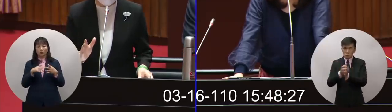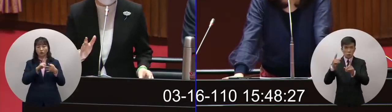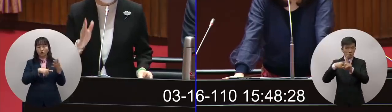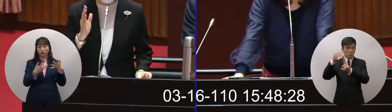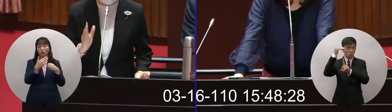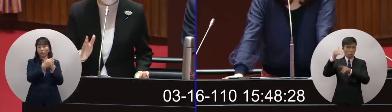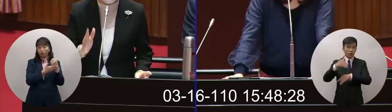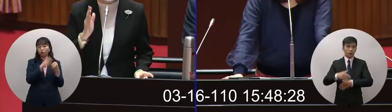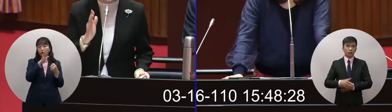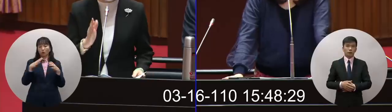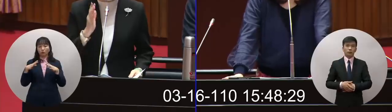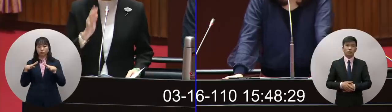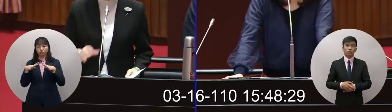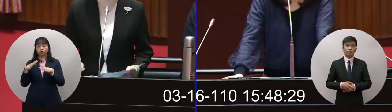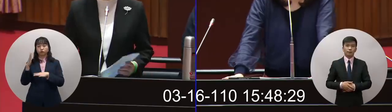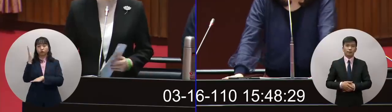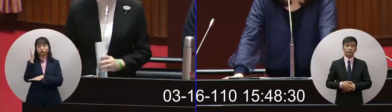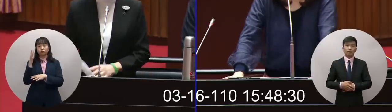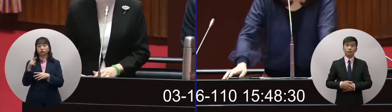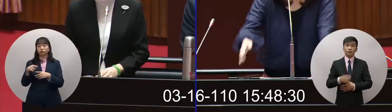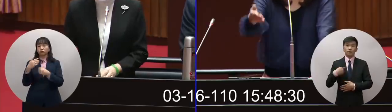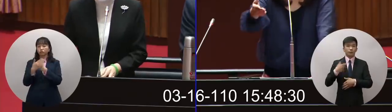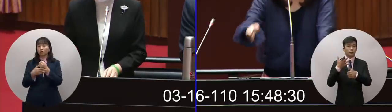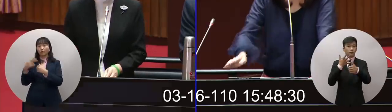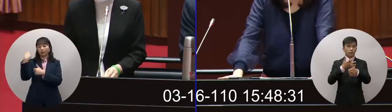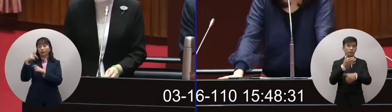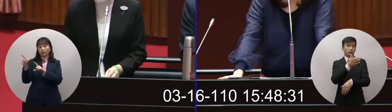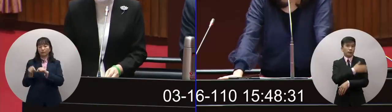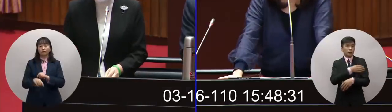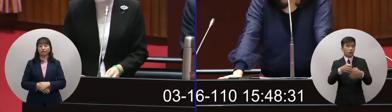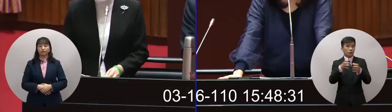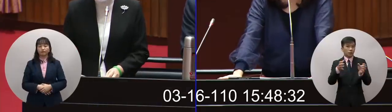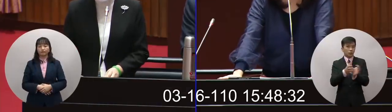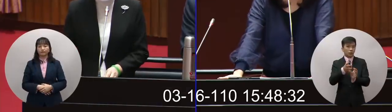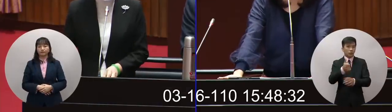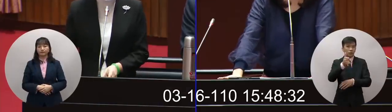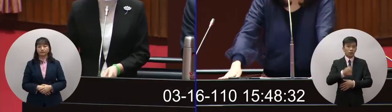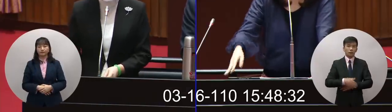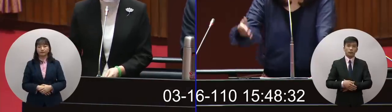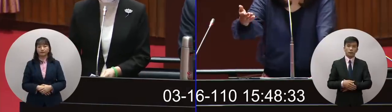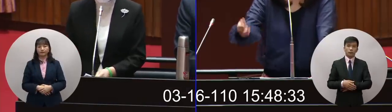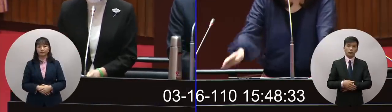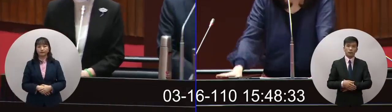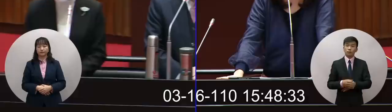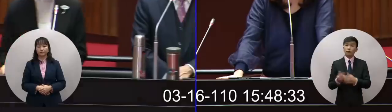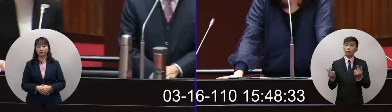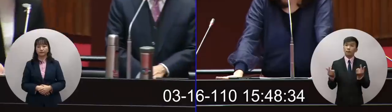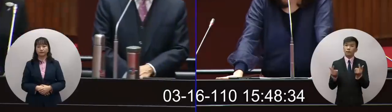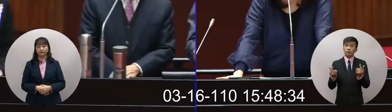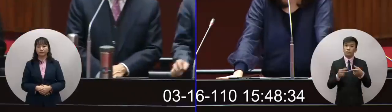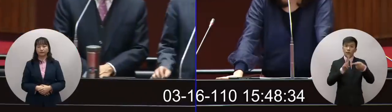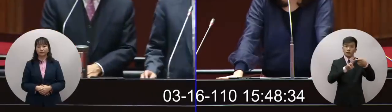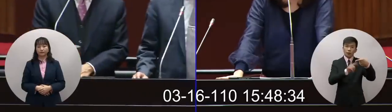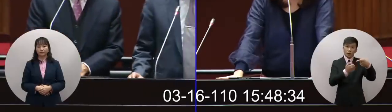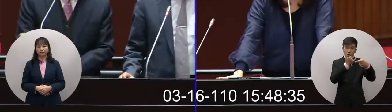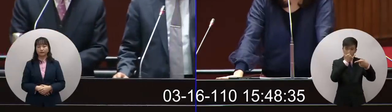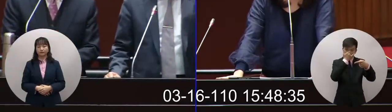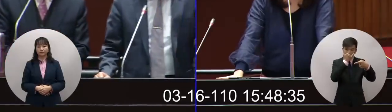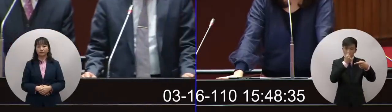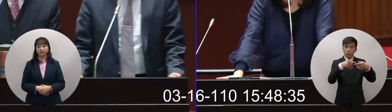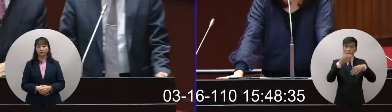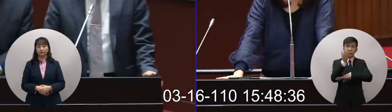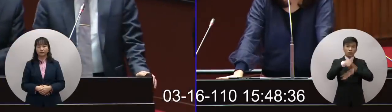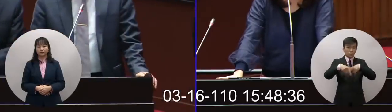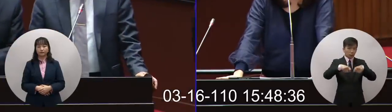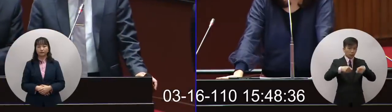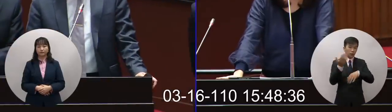有保障，政务官 来。那我继续请教陈时中部长，刚刚一样的，因为像譬如说像莱猪的政策，也是过